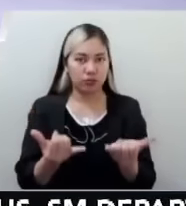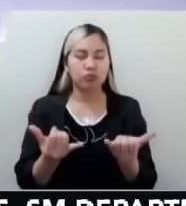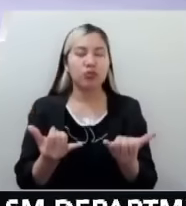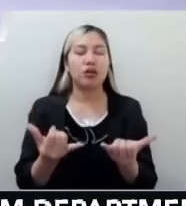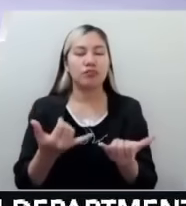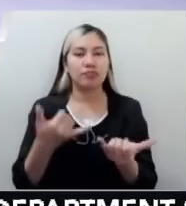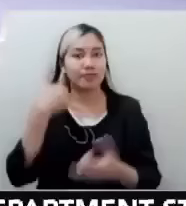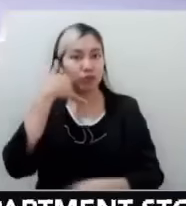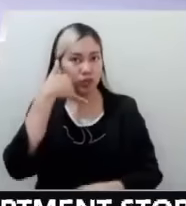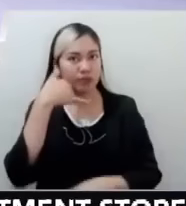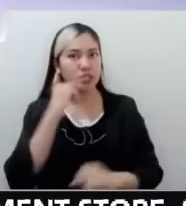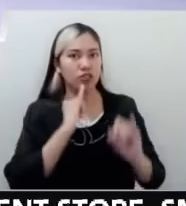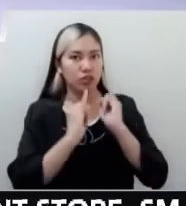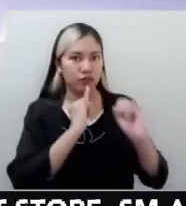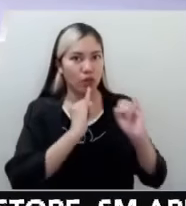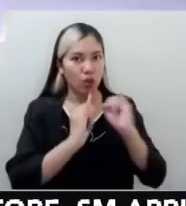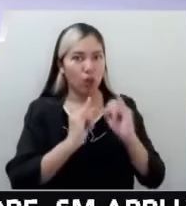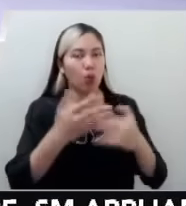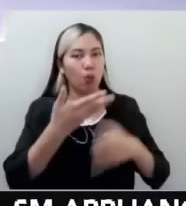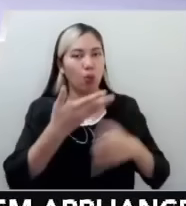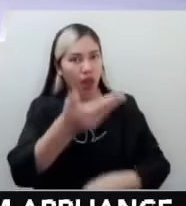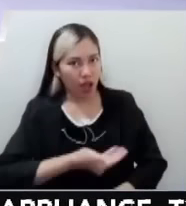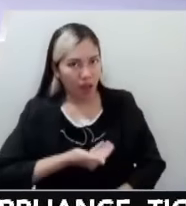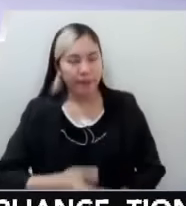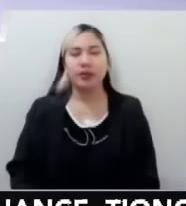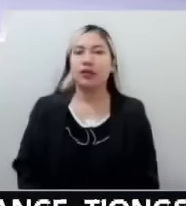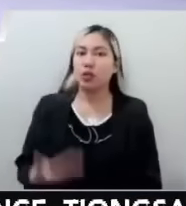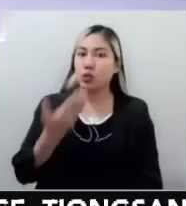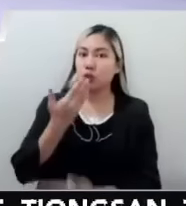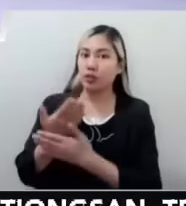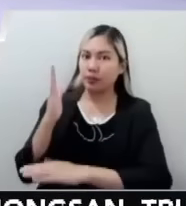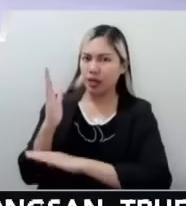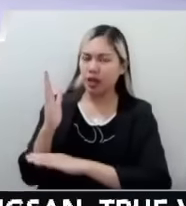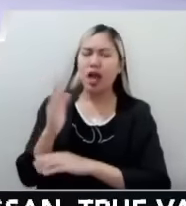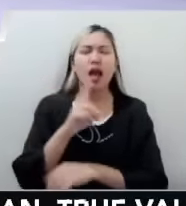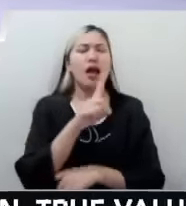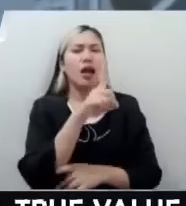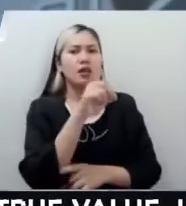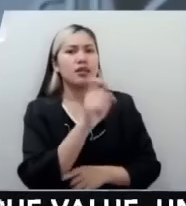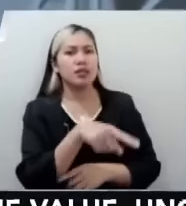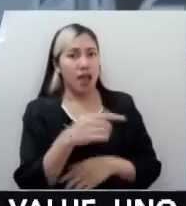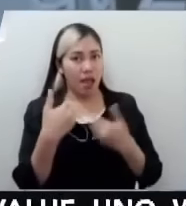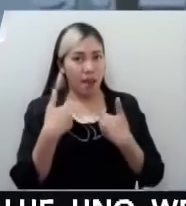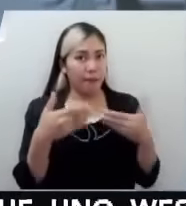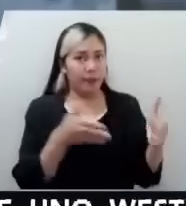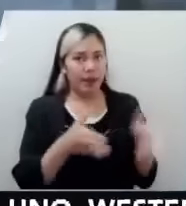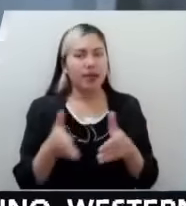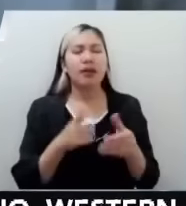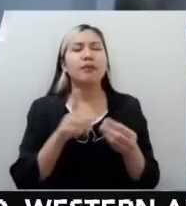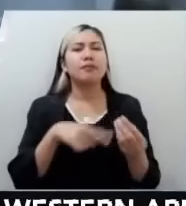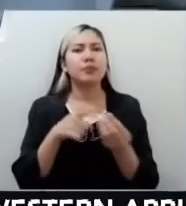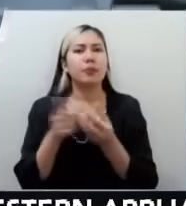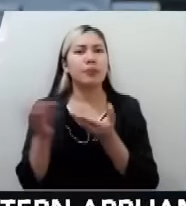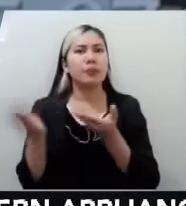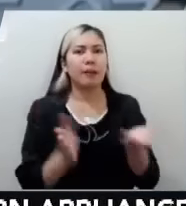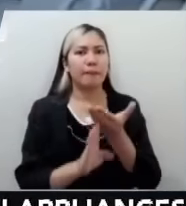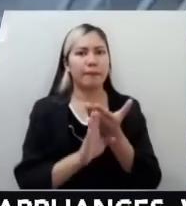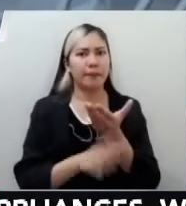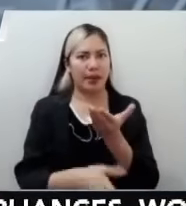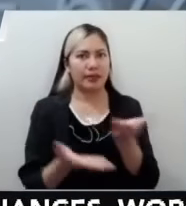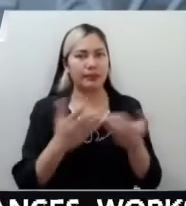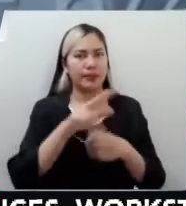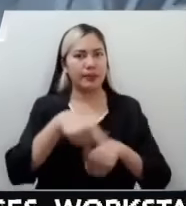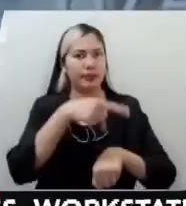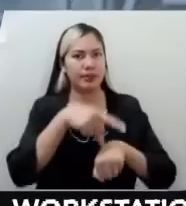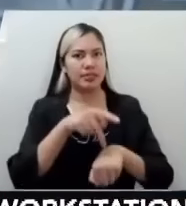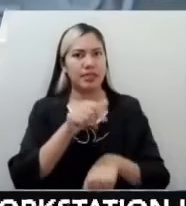po. May pinaplan siya na po bang plano para sa pag-uwi ni Dismissed Mayor Alice Go? Yes, nakikipag-coordinate na po tayo with